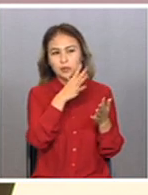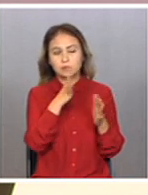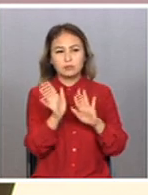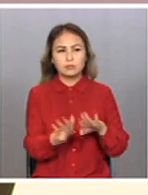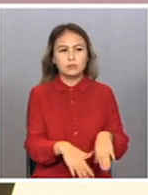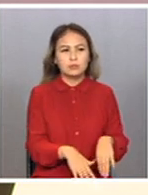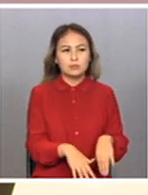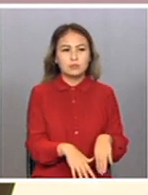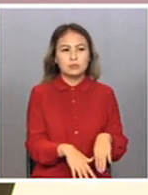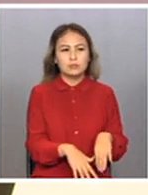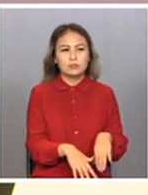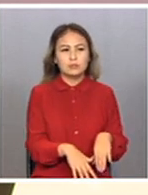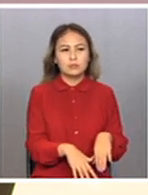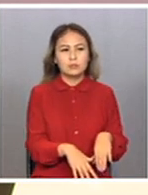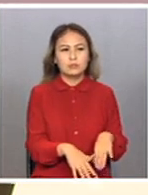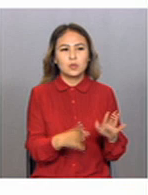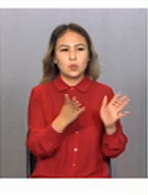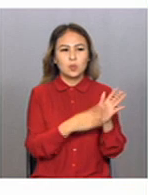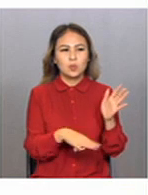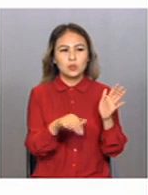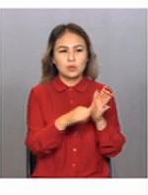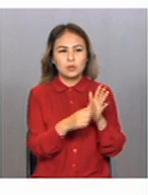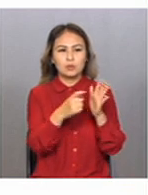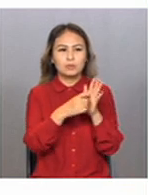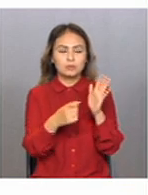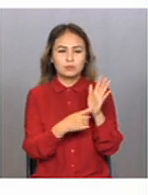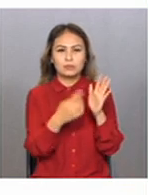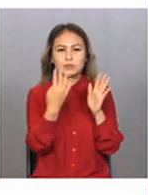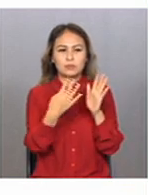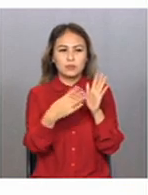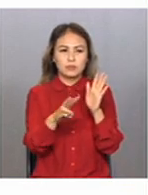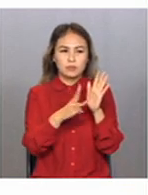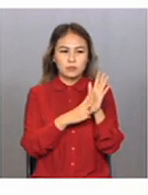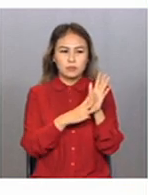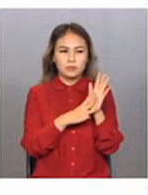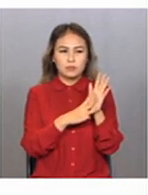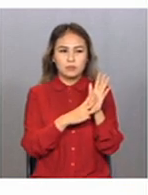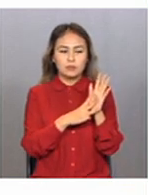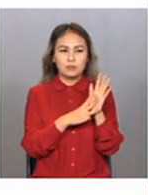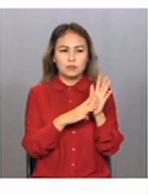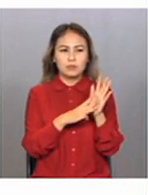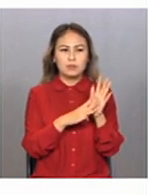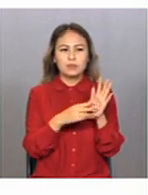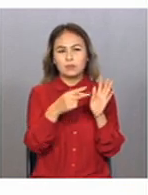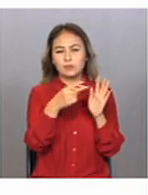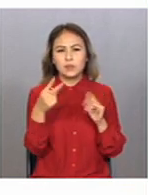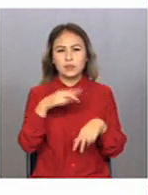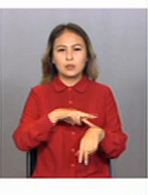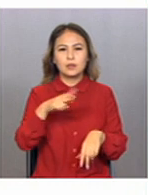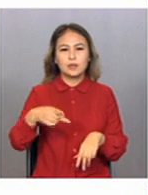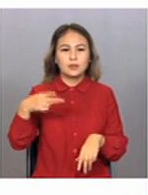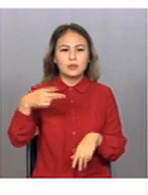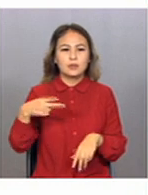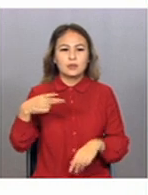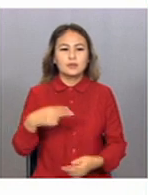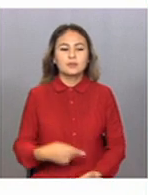жұмсайды? Уақытты анықтау үшін арақашықтықты қозғалы жылдамдығына бөлеміз. 96